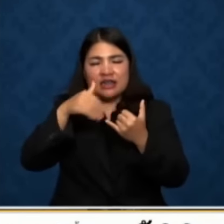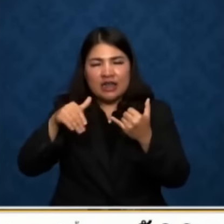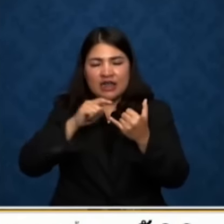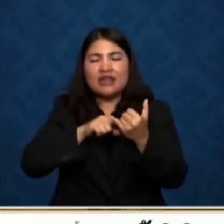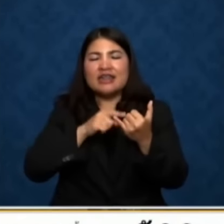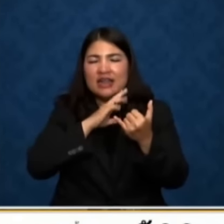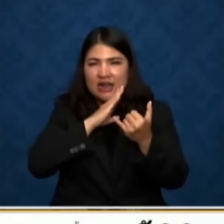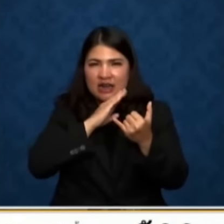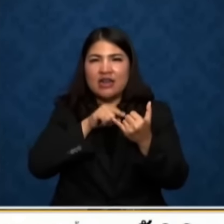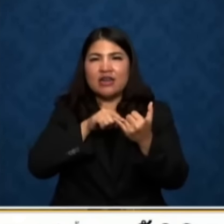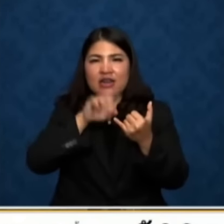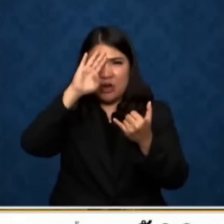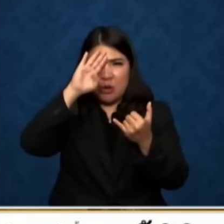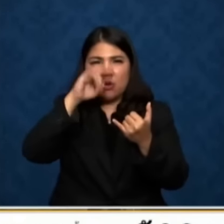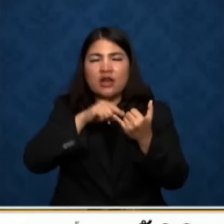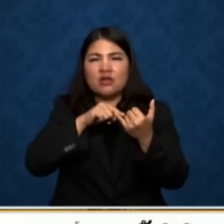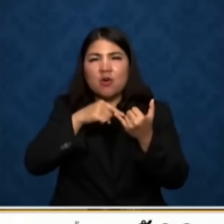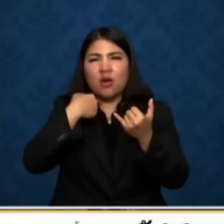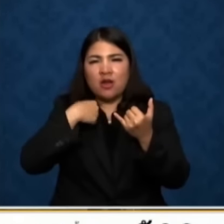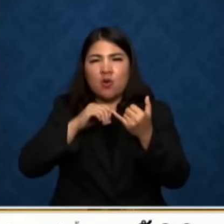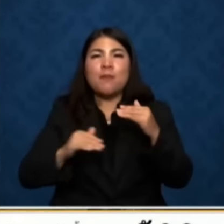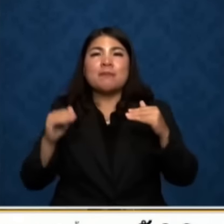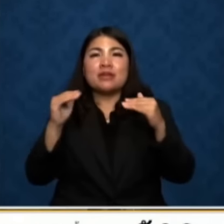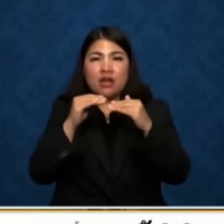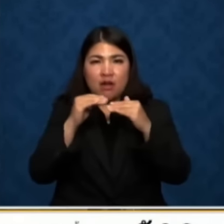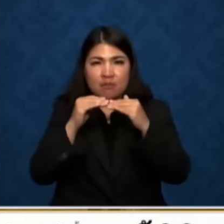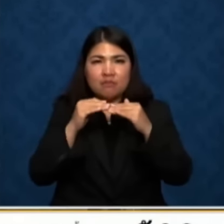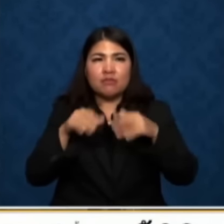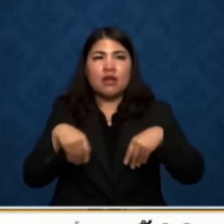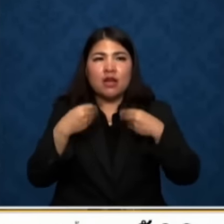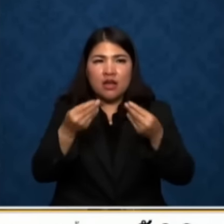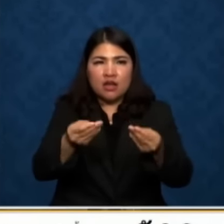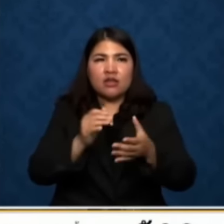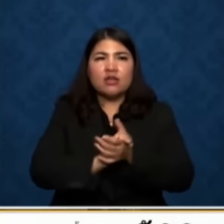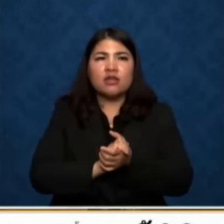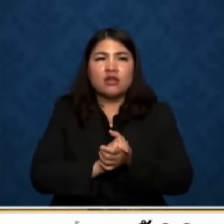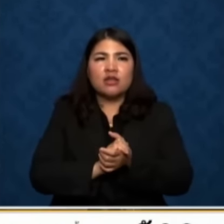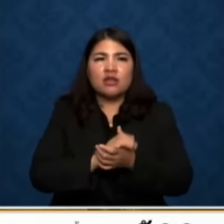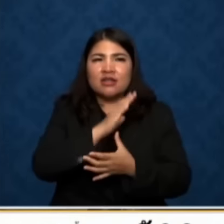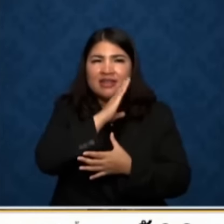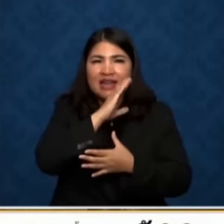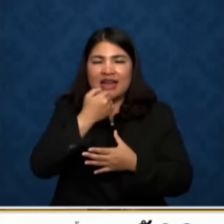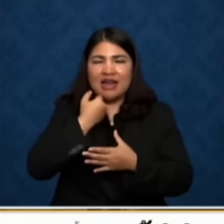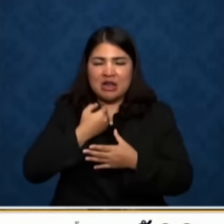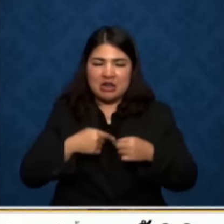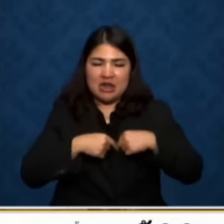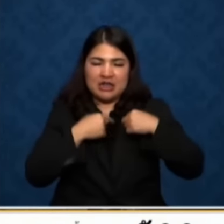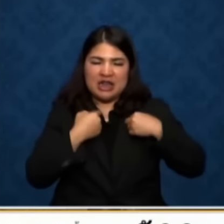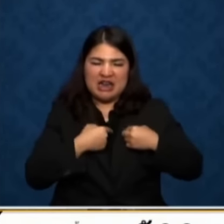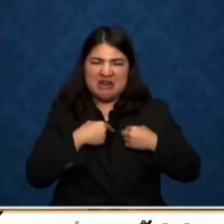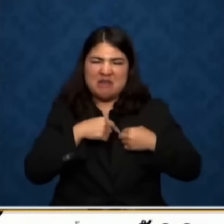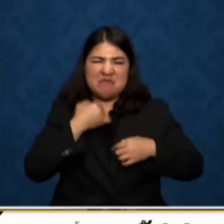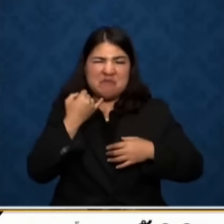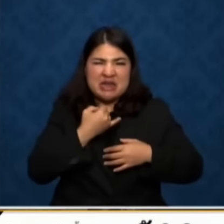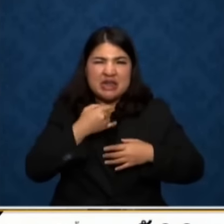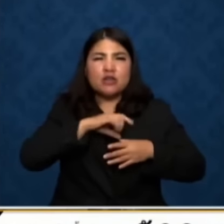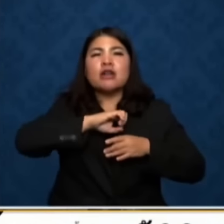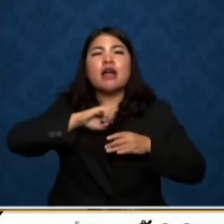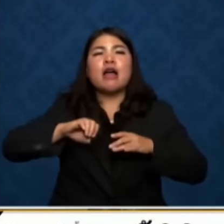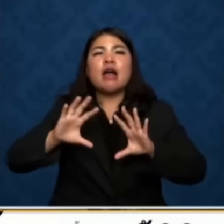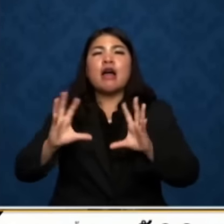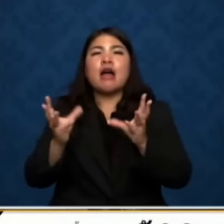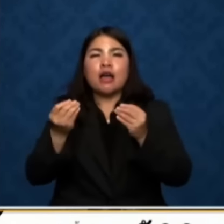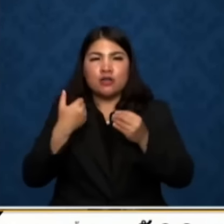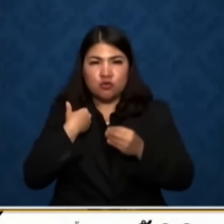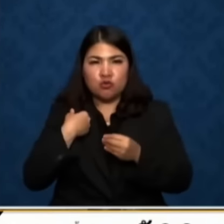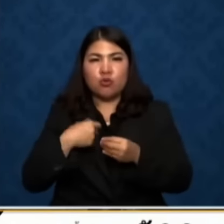าบางอย่างเนี่ยท่านต้องให้ความเป็นธรรมนะคะแล้วก็อคติในใจจะได้หายไปค่ะขอบคุณค่ะขอให้ท่านประธาน